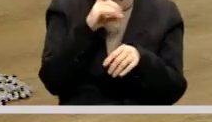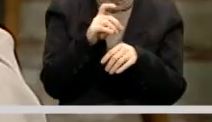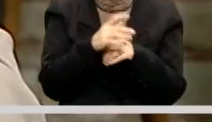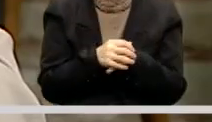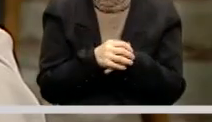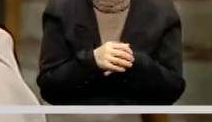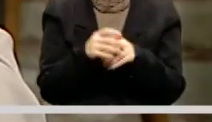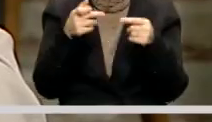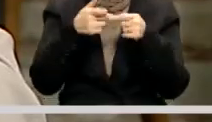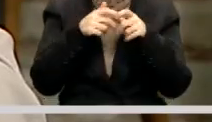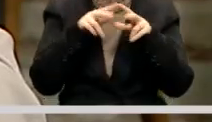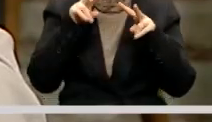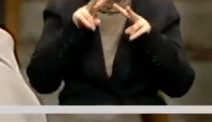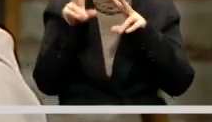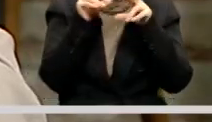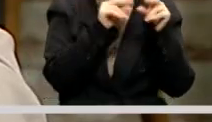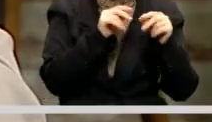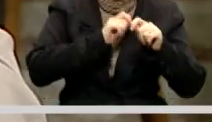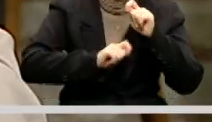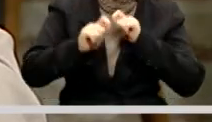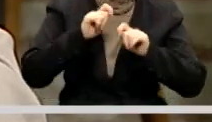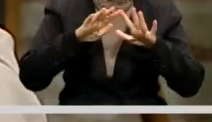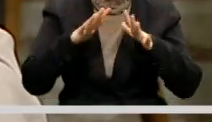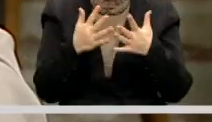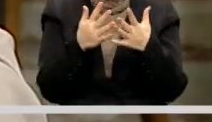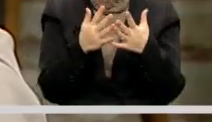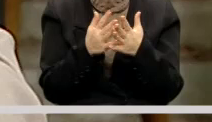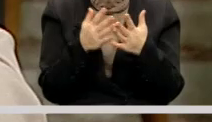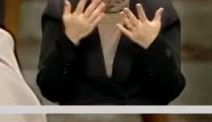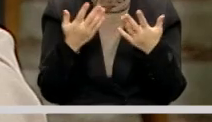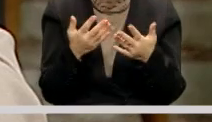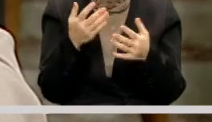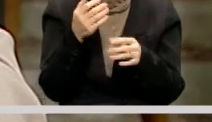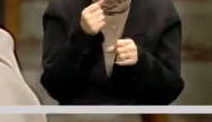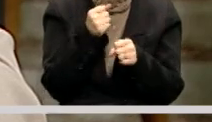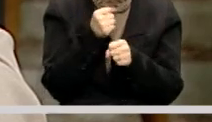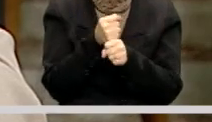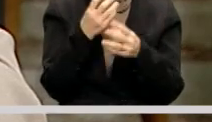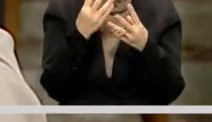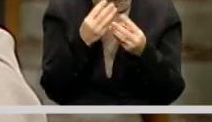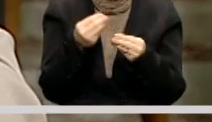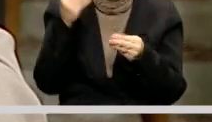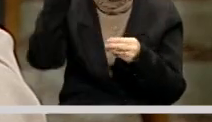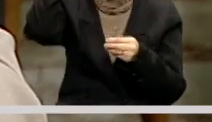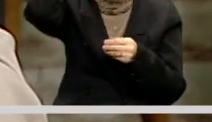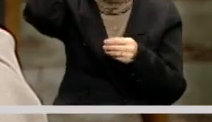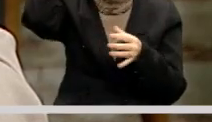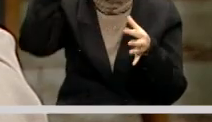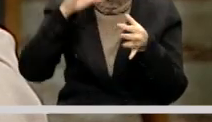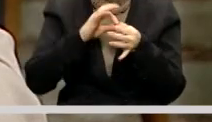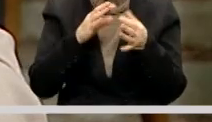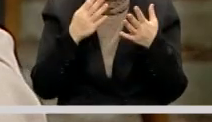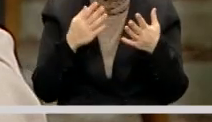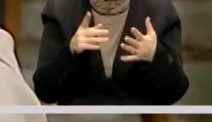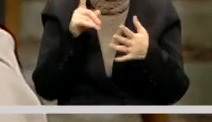yapıyorsunuz? REM uykusu davranış bozukluğu genellikle nörodejeneratif hastalıkların öncülü olarak görüyoruz. Yani bizim için anlamlı olan kısmı o. Eğer ki